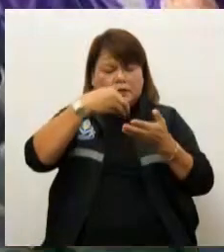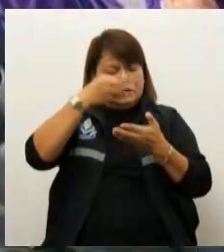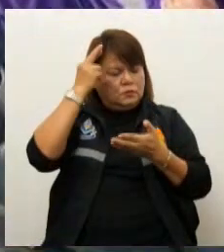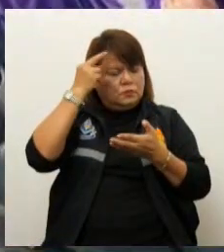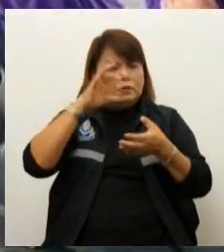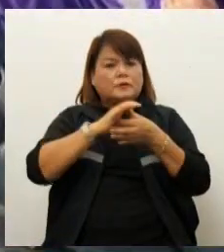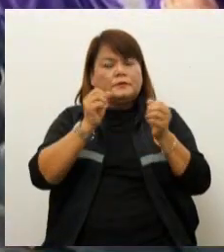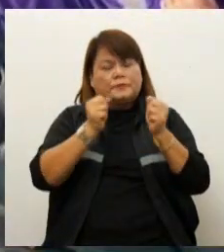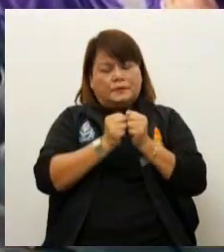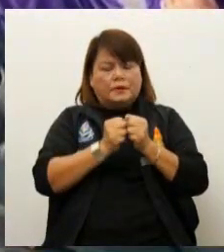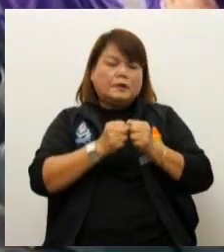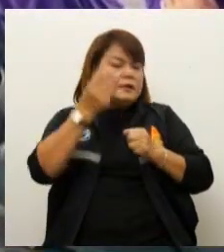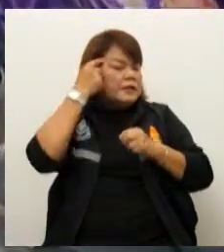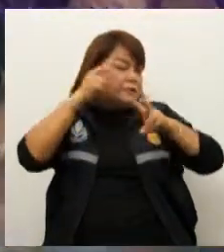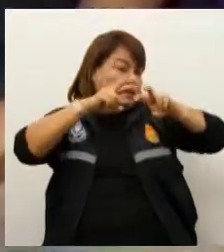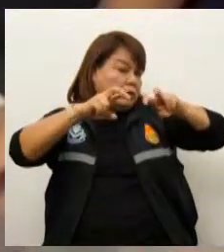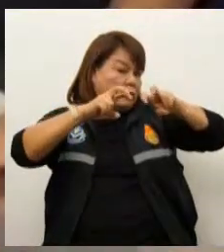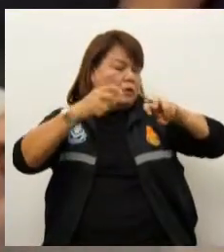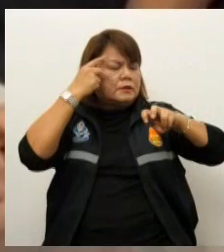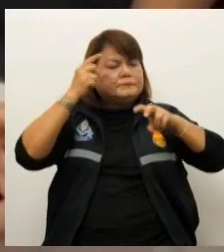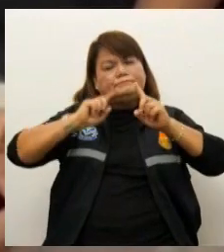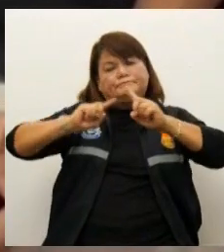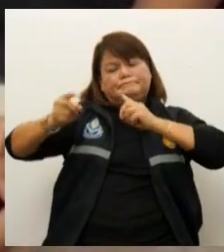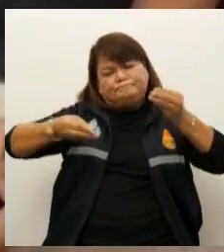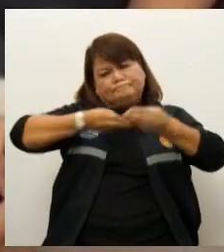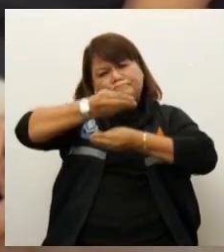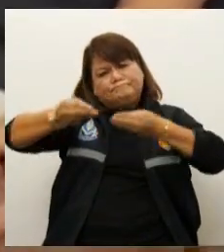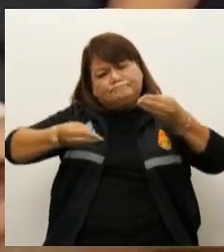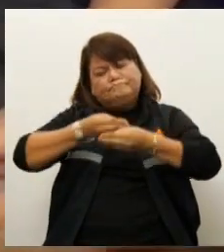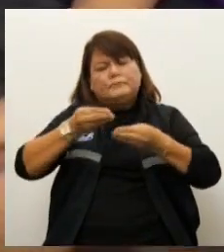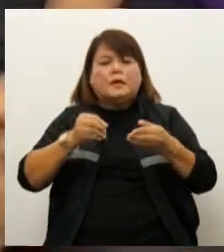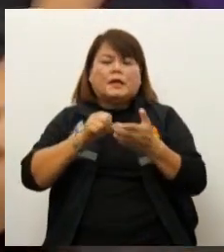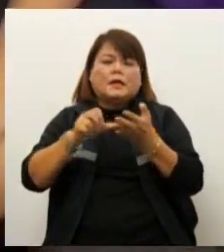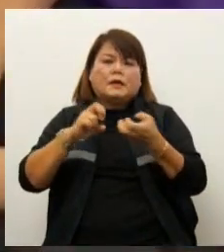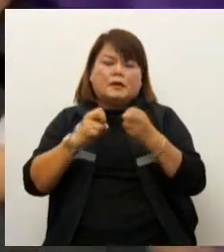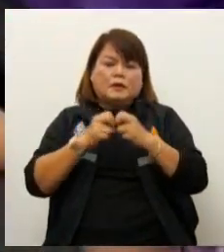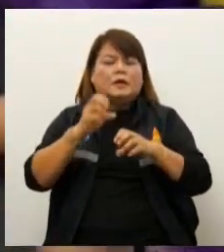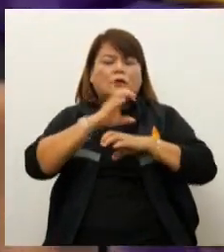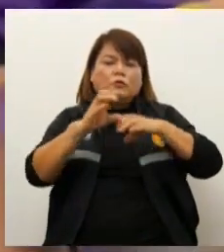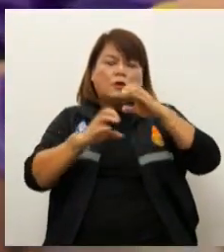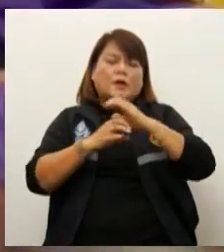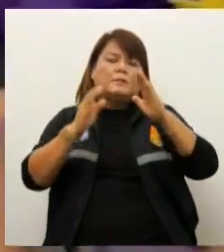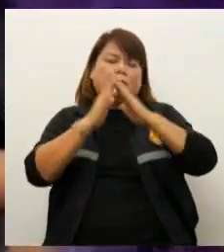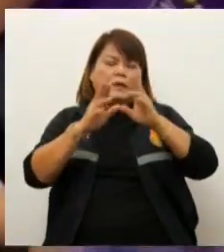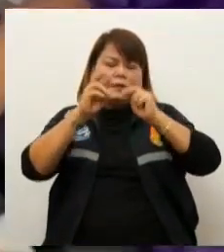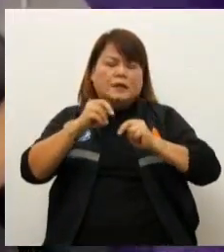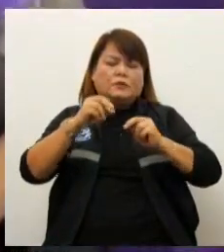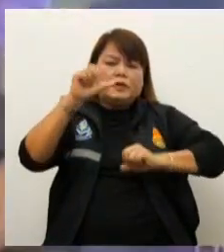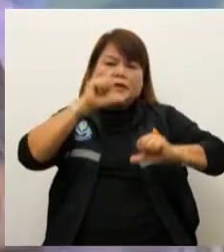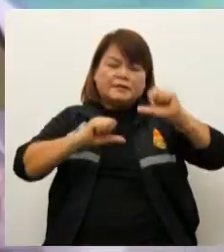ะห์คิดวิจารณญาณอภิปรายและเปลี่ยนความคิดเห็นและแก้ปัญหาหรือโครงการบ้านนักวิทยาศาสตร์น้